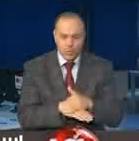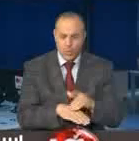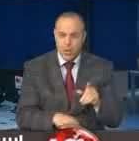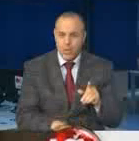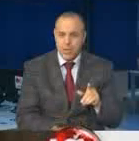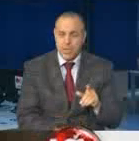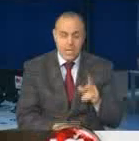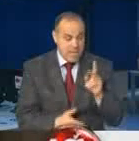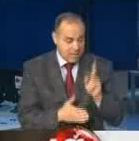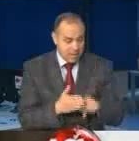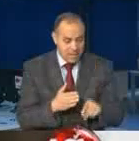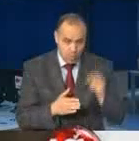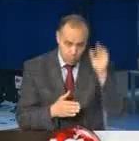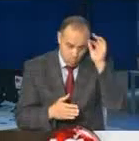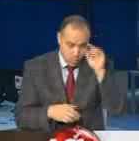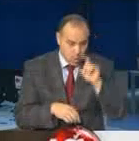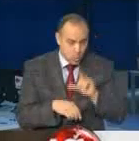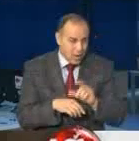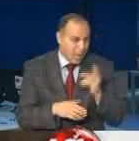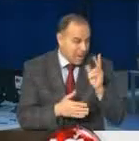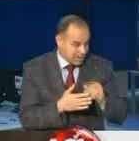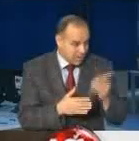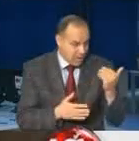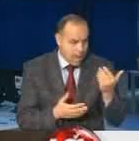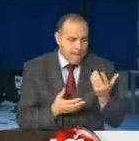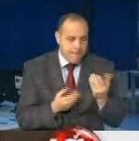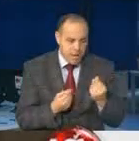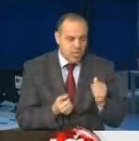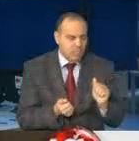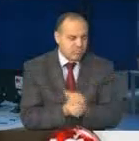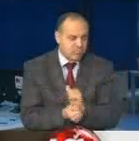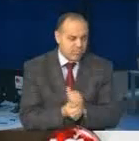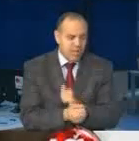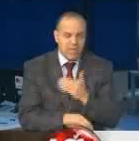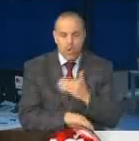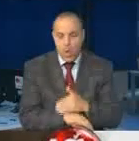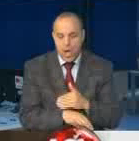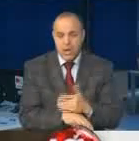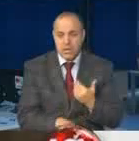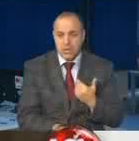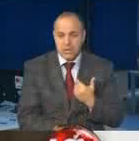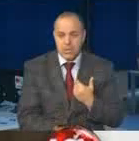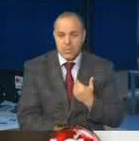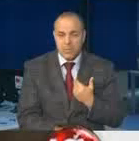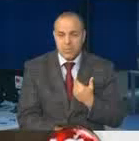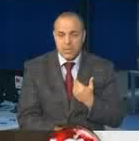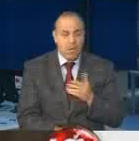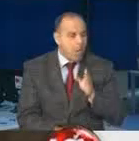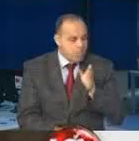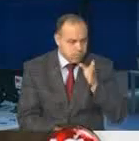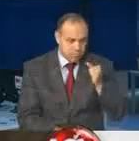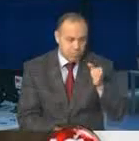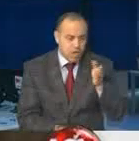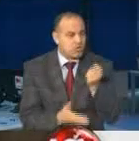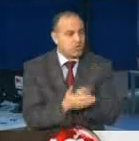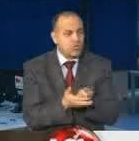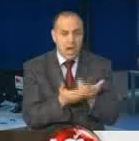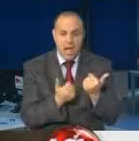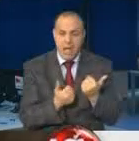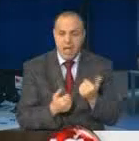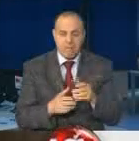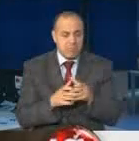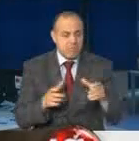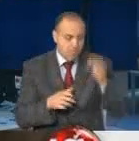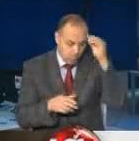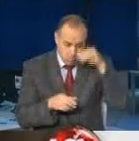الجمركي اتفاقية بين تونس وتركيا فيها العديد من الإعفاءات اللي باش تخلي الناس تتجه نحو التوريد أكثر من